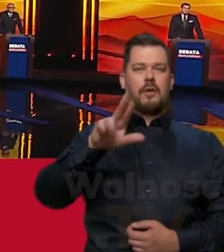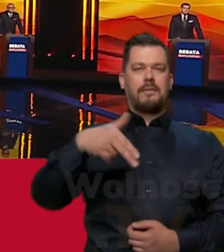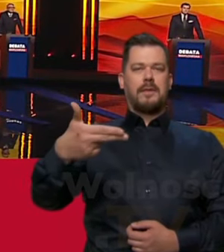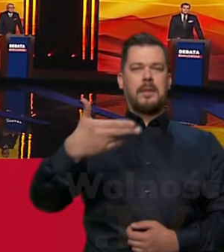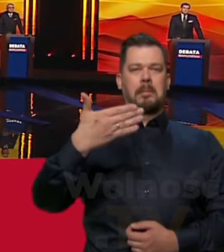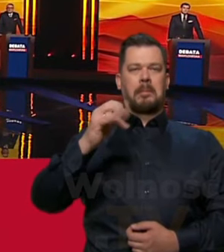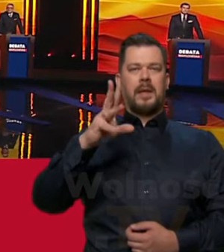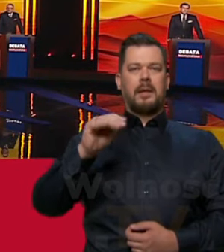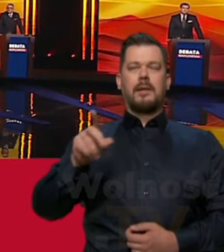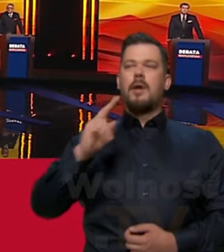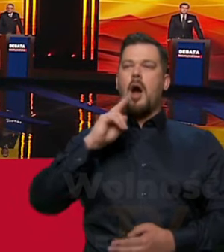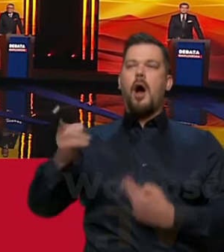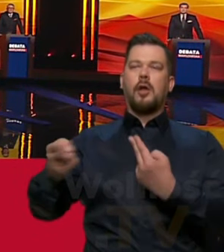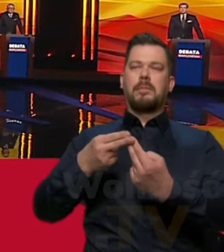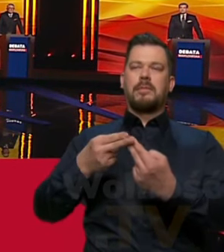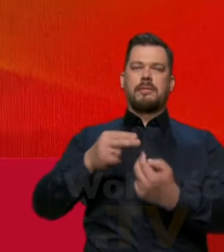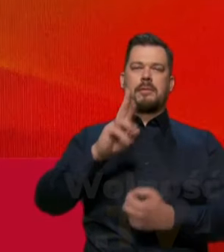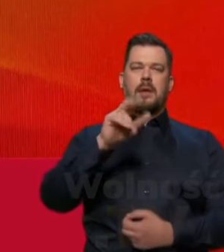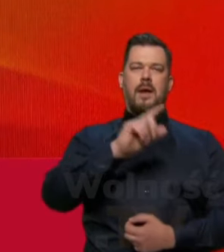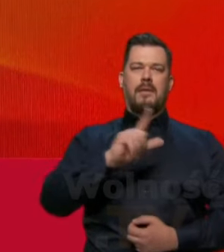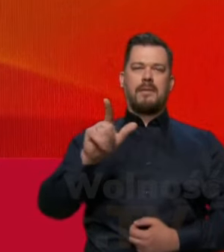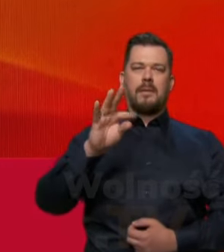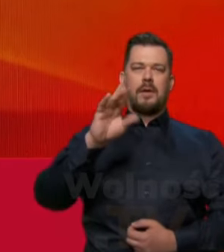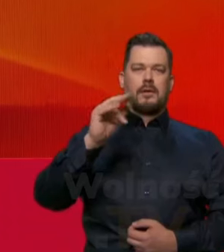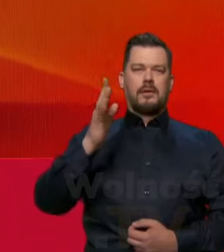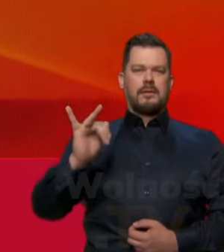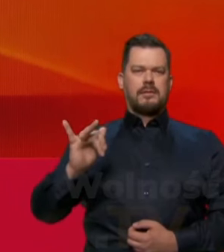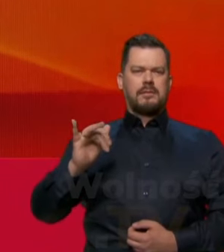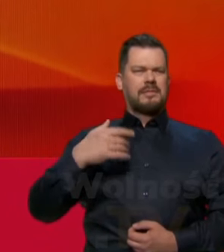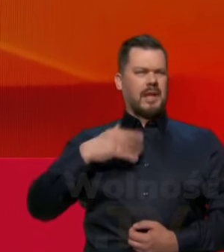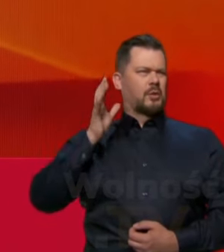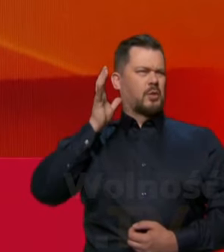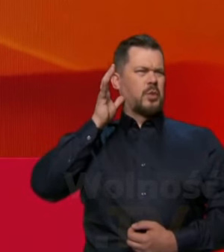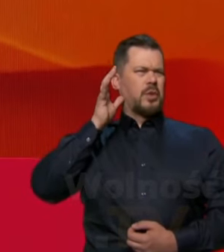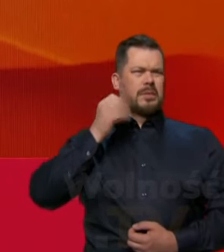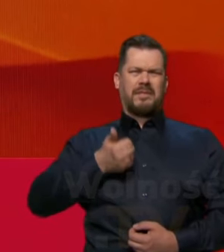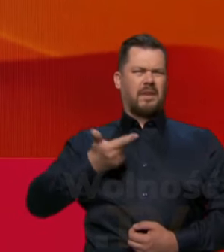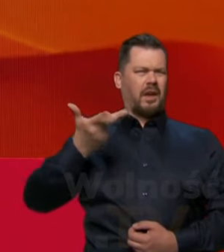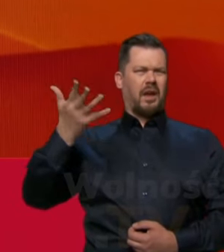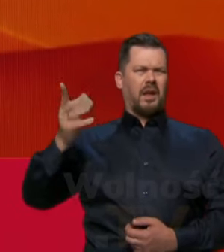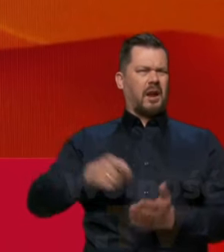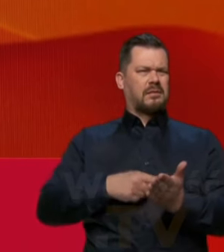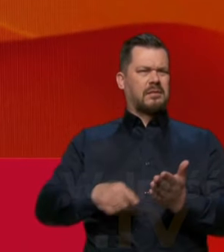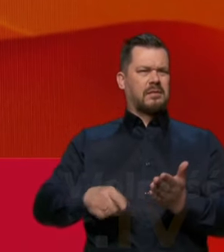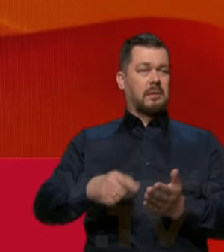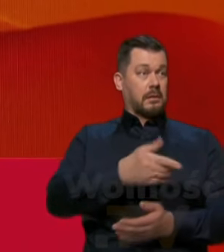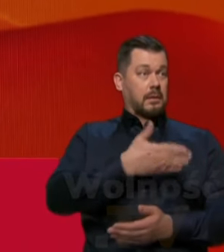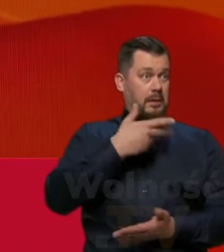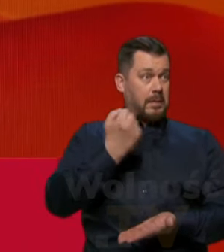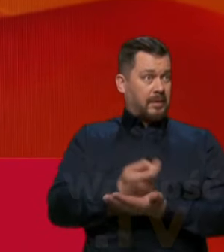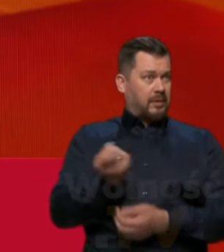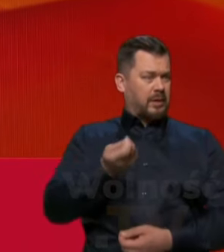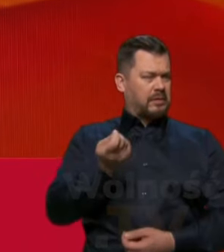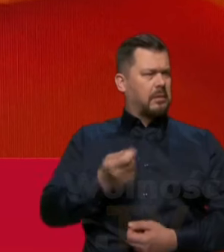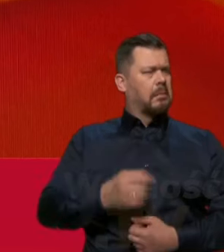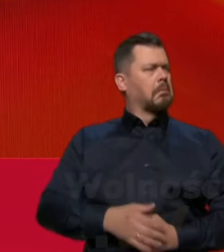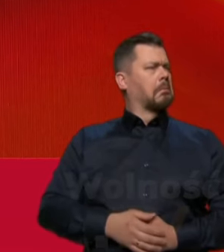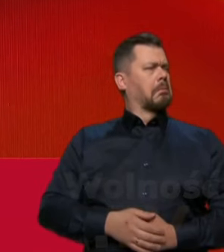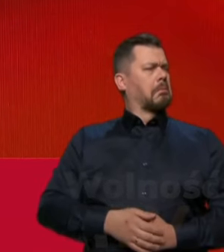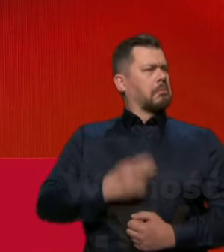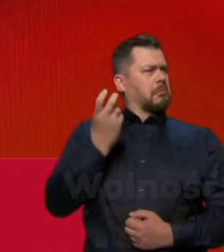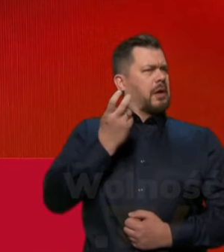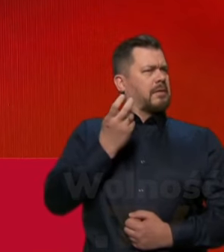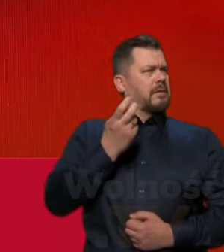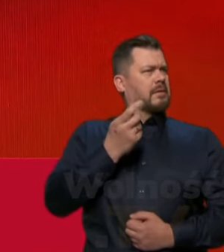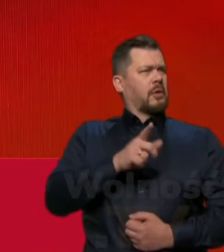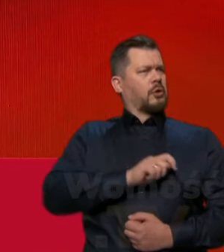na odpowiedź. Rafał Trzaskowski. Słuchałem pana wypowiedzi wielokrotnie i słyszałem, że nie ma pan prawa jazdy, więc ja bym się na pana miejscu